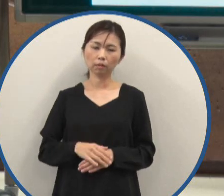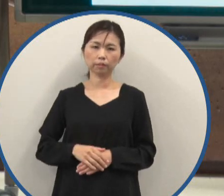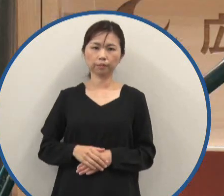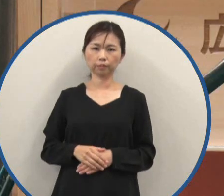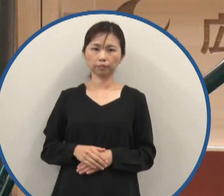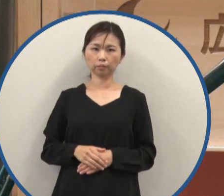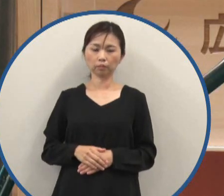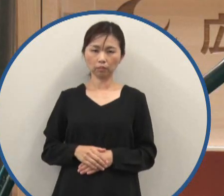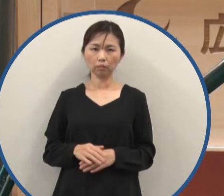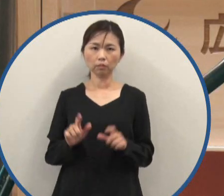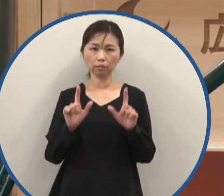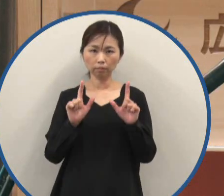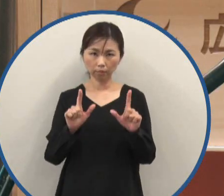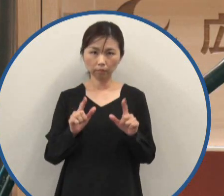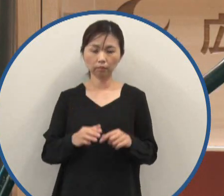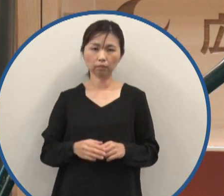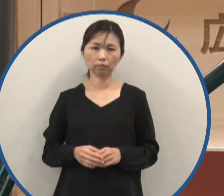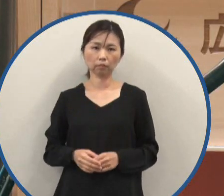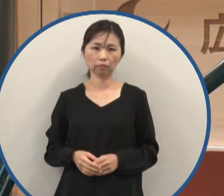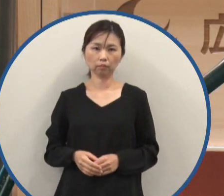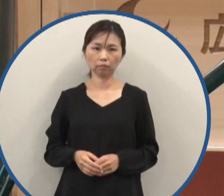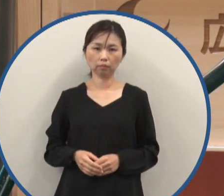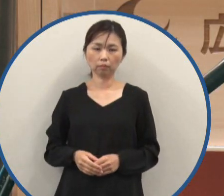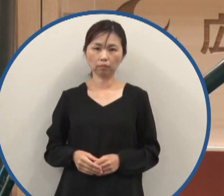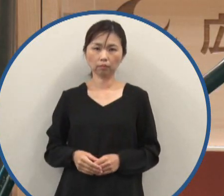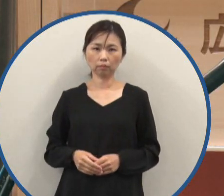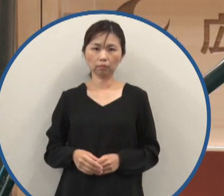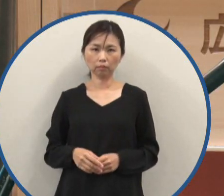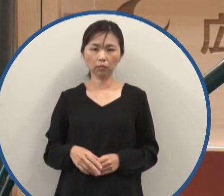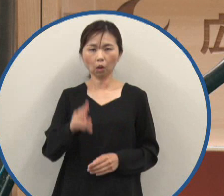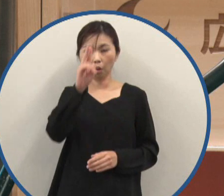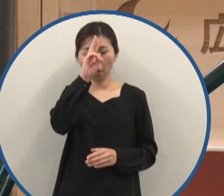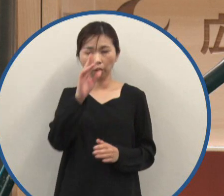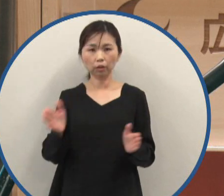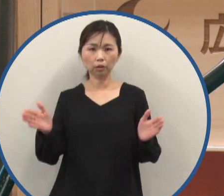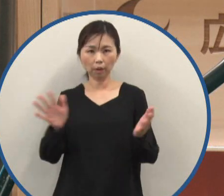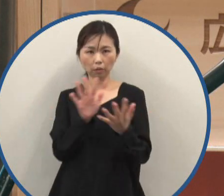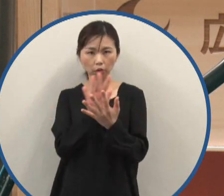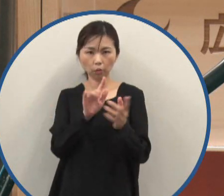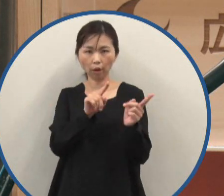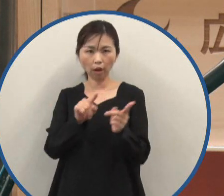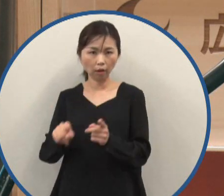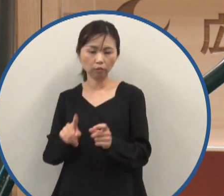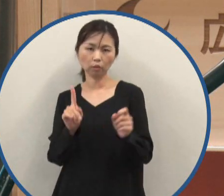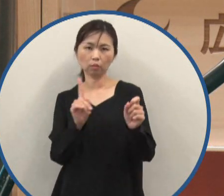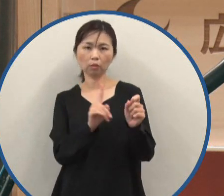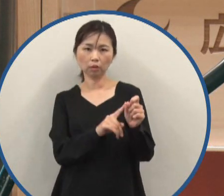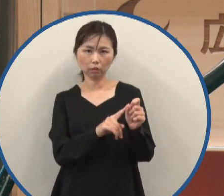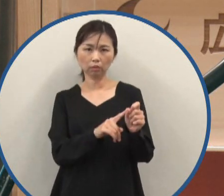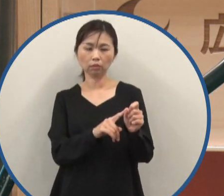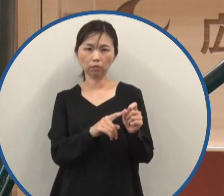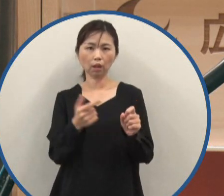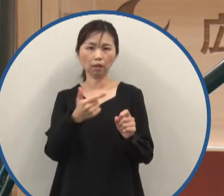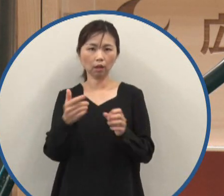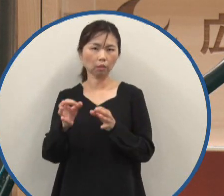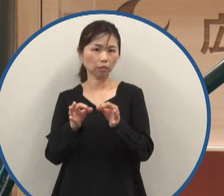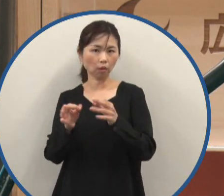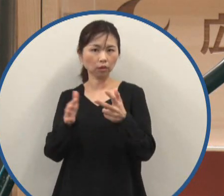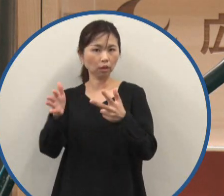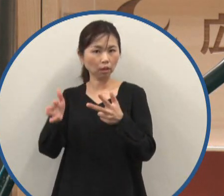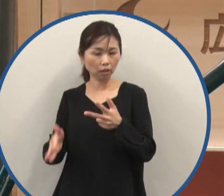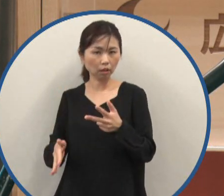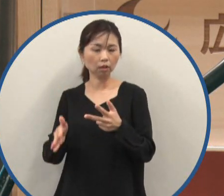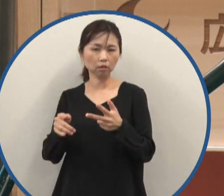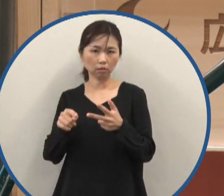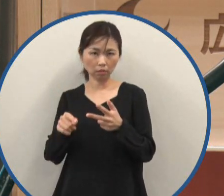ておりますか。 そうですね、この昼間の人流抑制については大規模商業施設の皆様